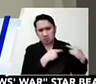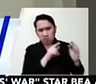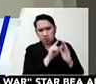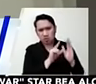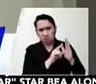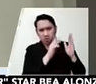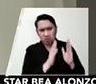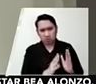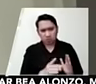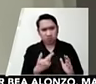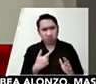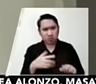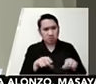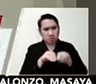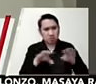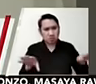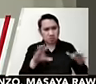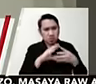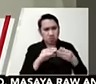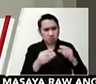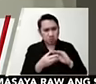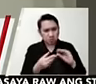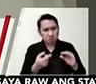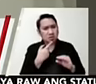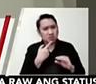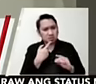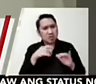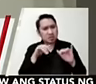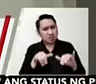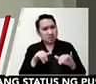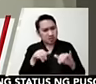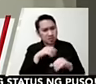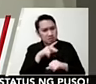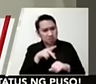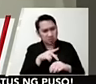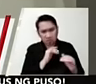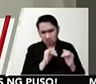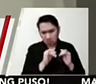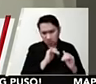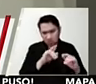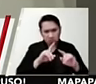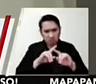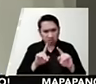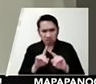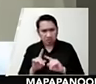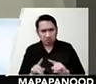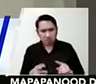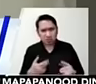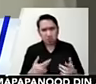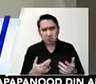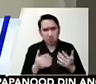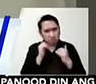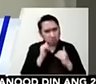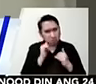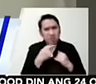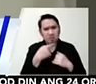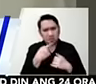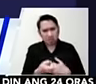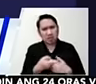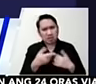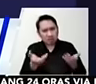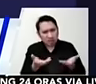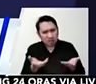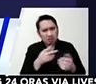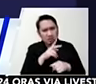yung kwento na nandito pa si Alice Guo sa mga interview sa mga kung saan sa mga stasyon, kaliwat kanan. So para sa amin,